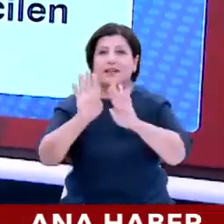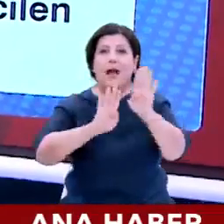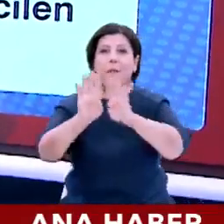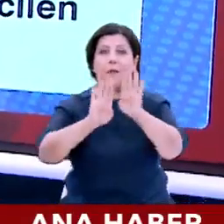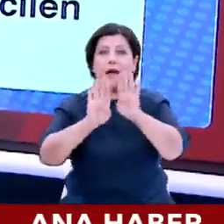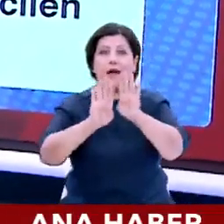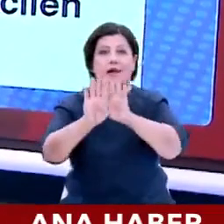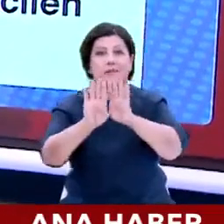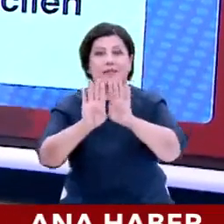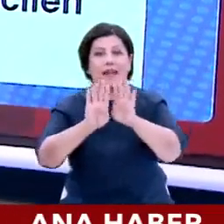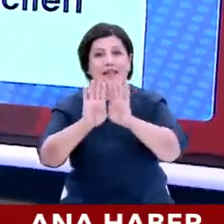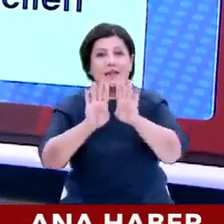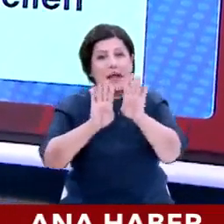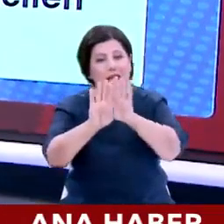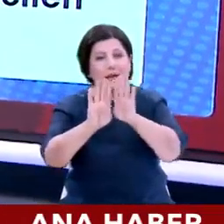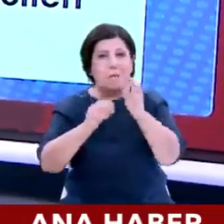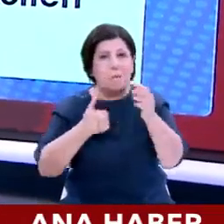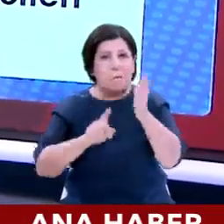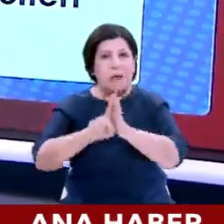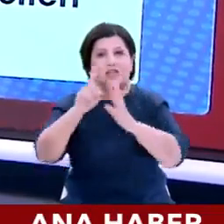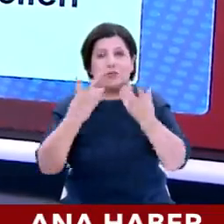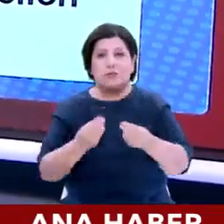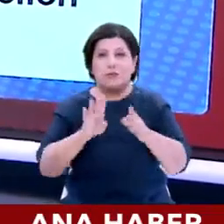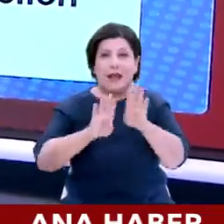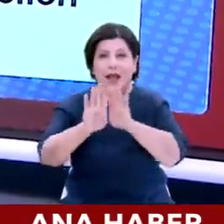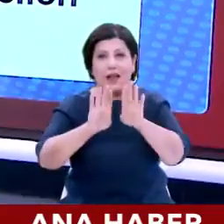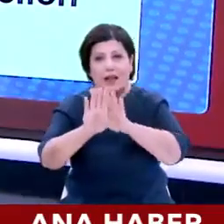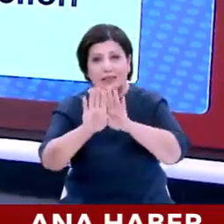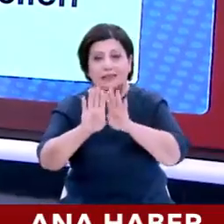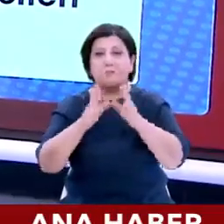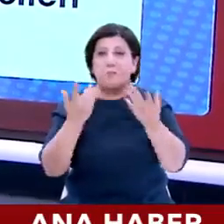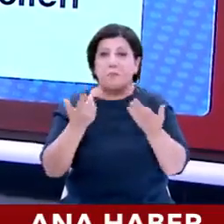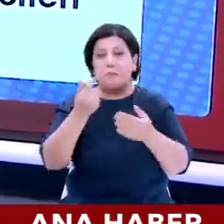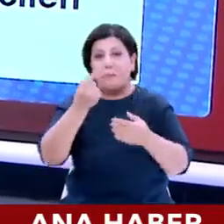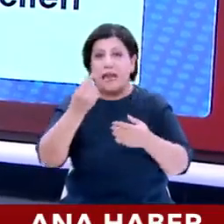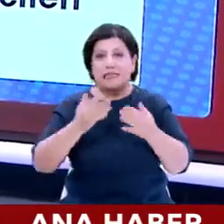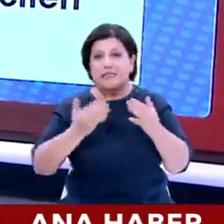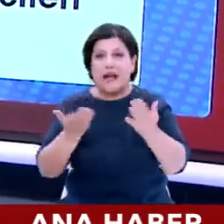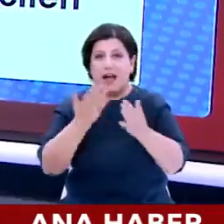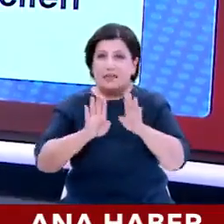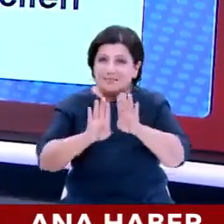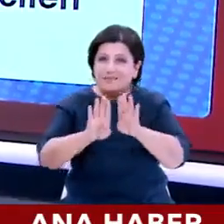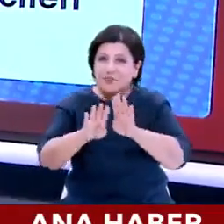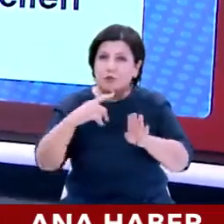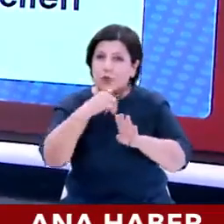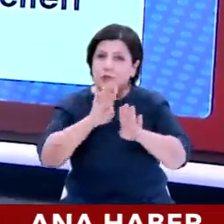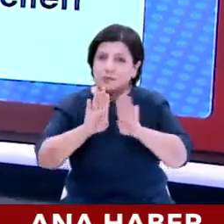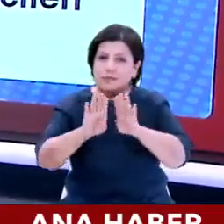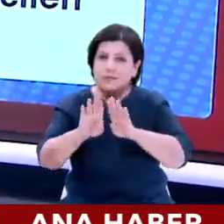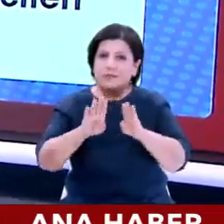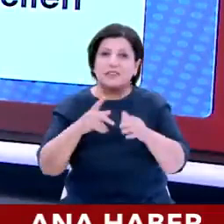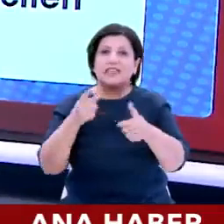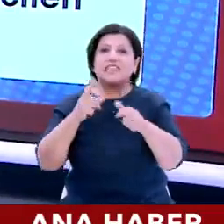sanki böyle hafiften böyle bir aralamayı başardık o Kalenin kapısını araladık biraz daha zorlarsak stajyerler ve